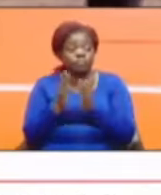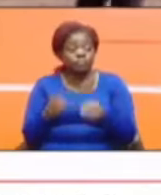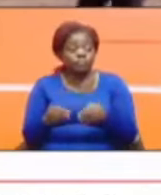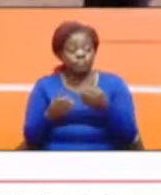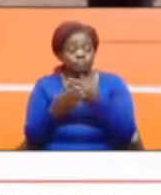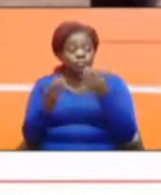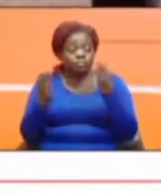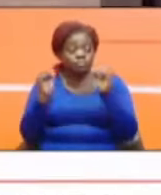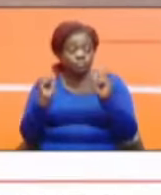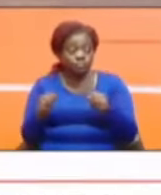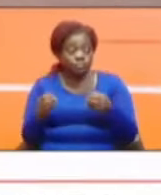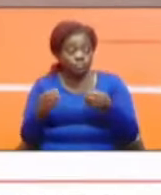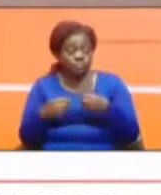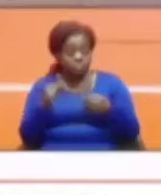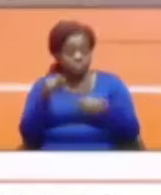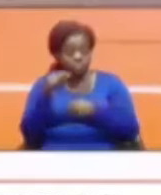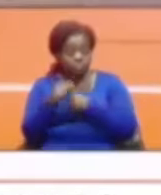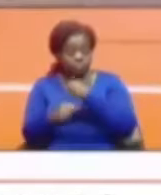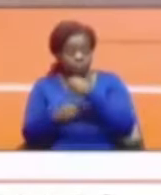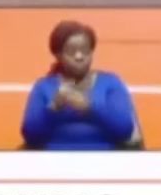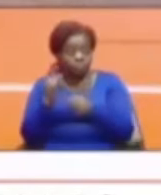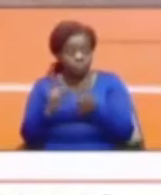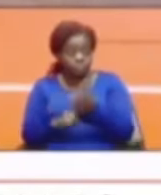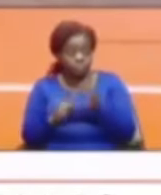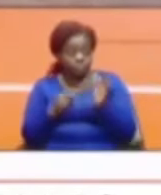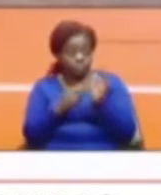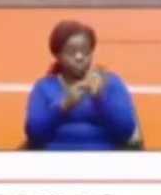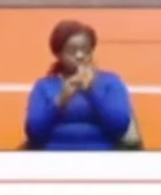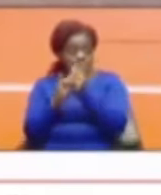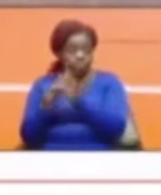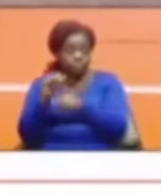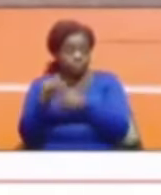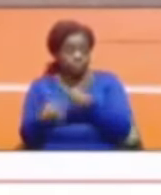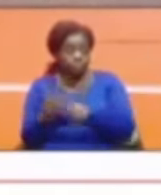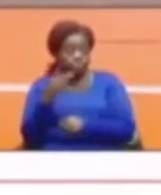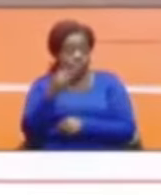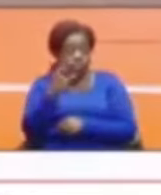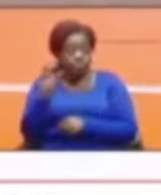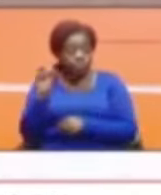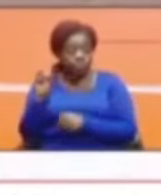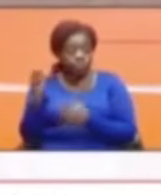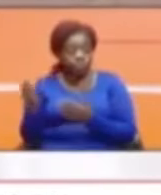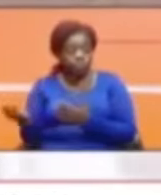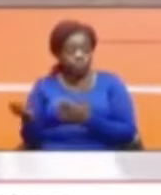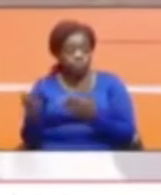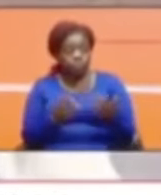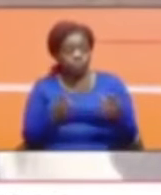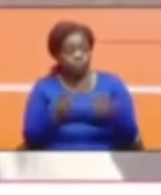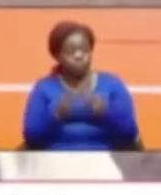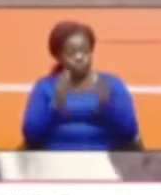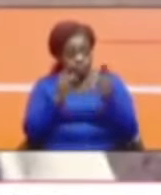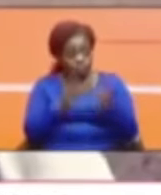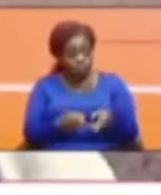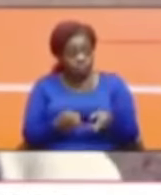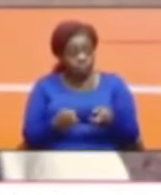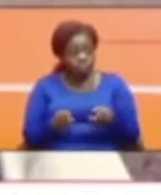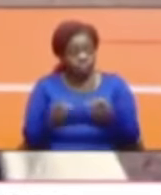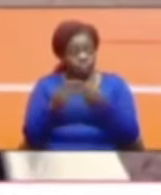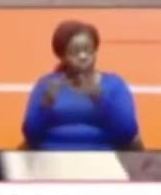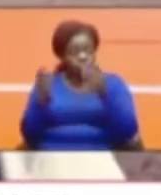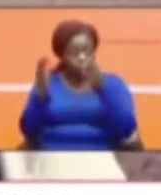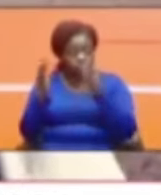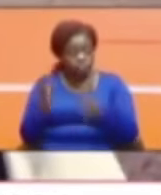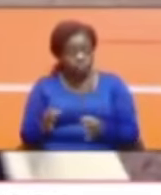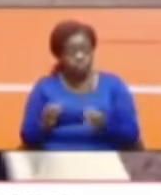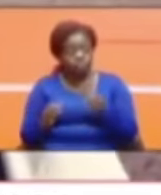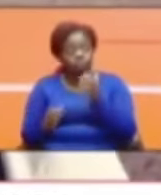omu kyalina okutuwa. Omwaka guno tufunye ebyekizibu kyange basukka mu 200 tukwaniriza n'essuubira ebintu eby'enjawulo